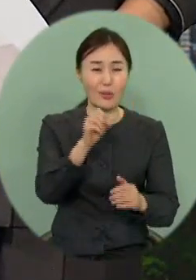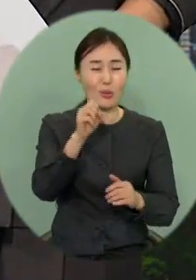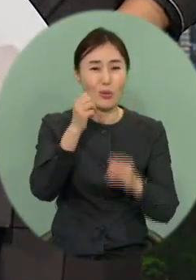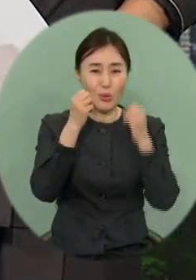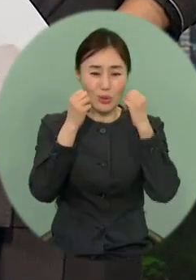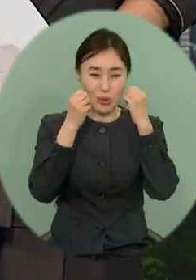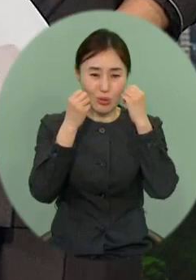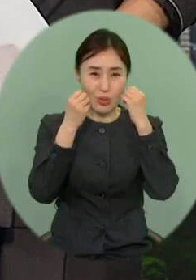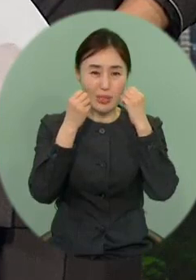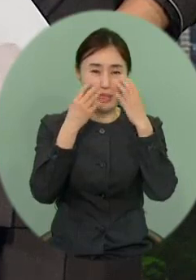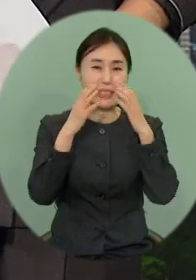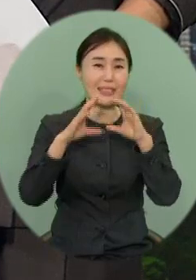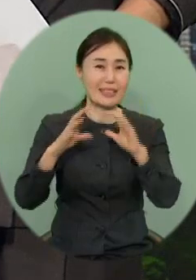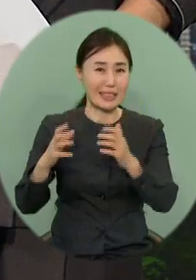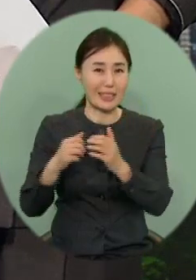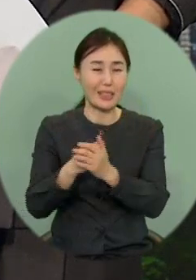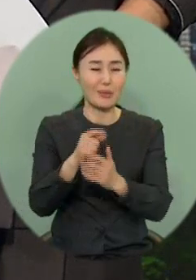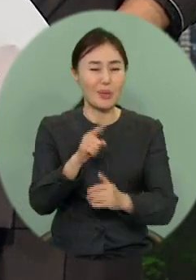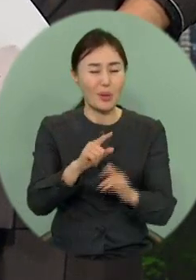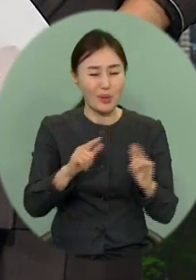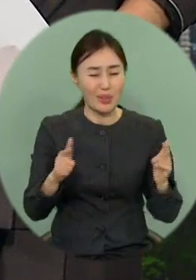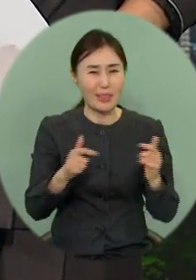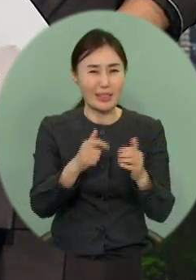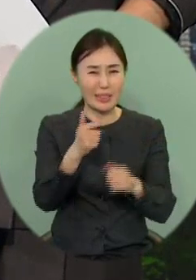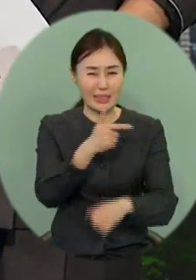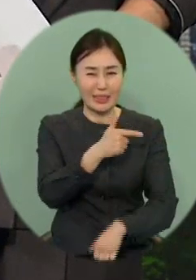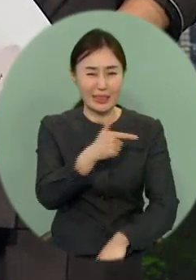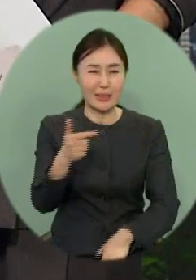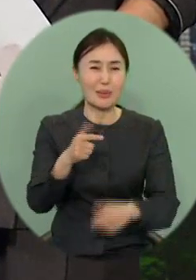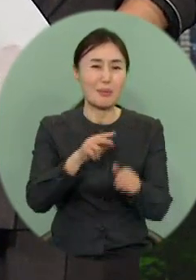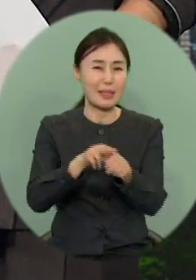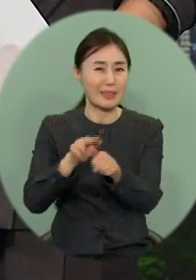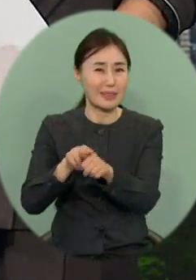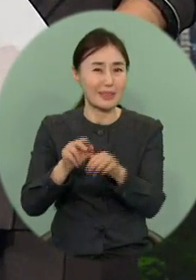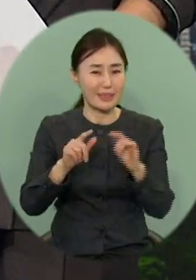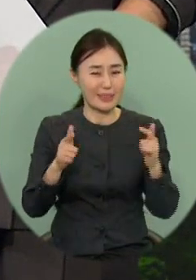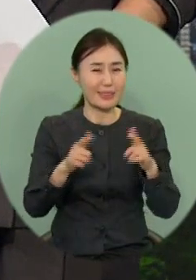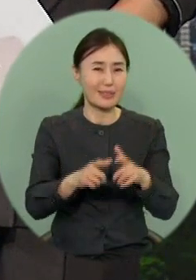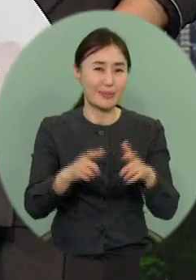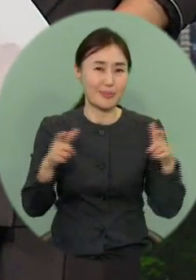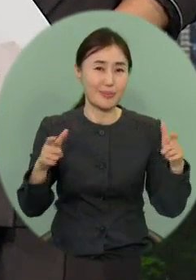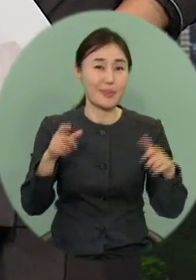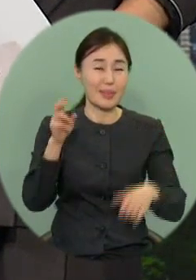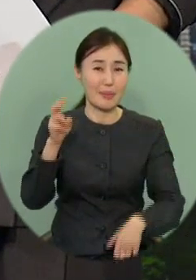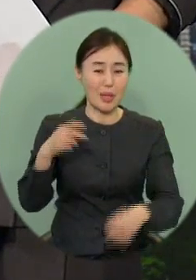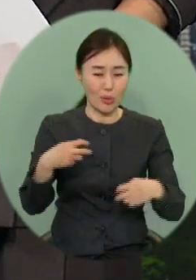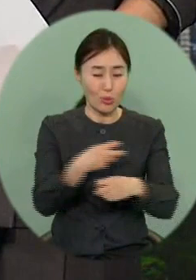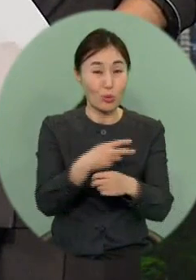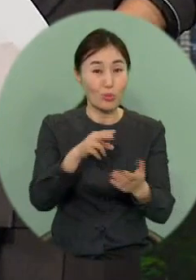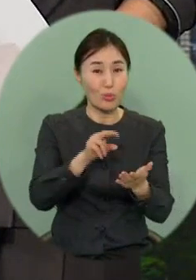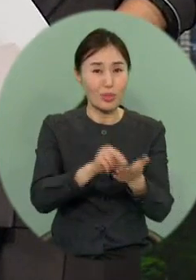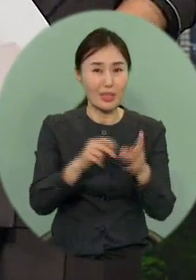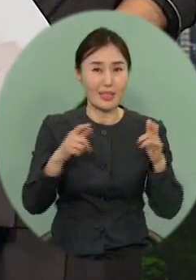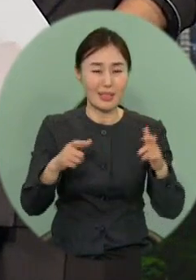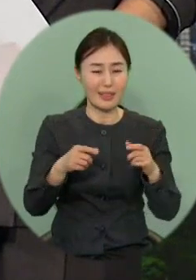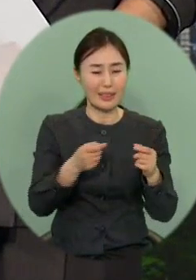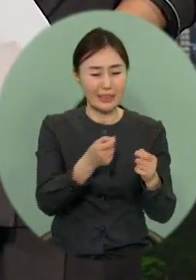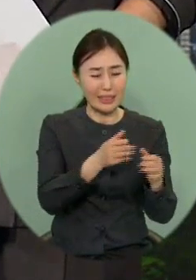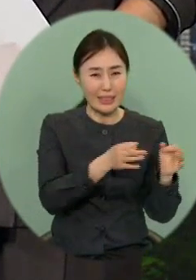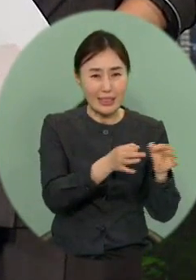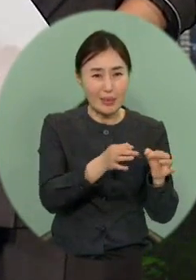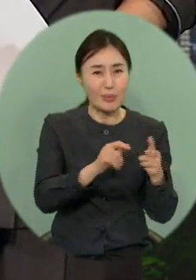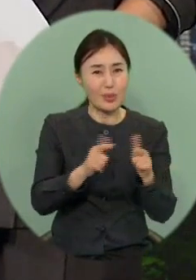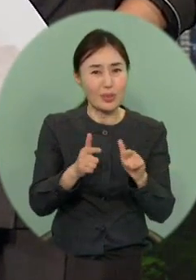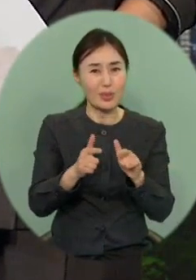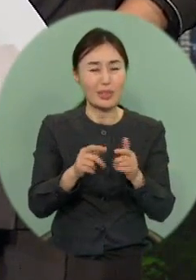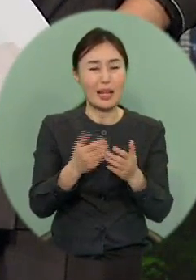광주신세계 아트 앤 컬처 파크 그랜드 스타필드 광주 등이 생겨날 것으로 보입니다 교통 문제와 지역 상인과의 상생을